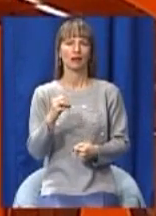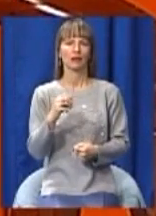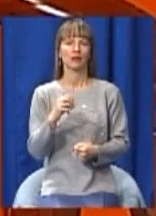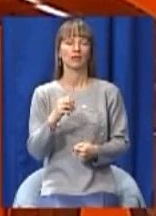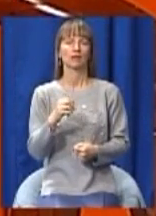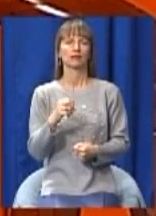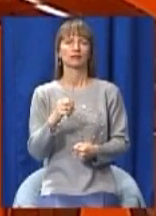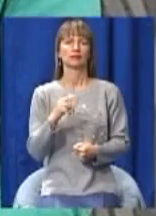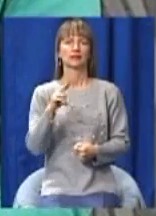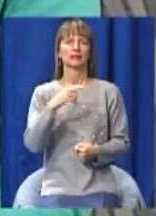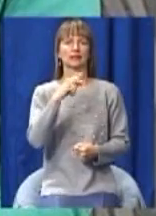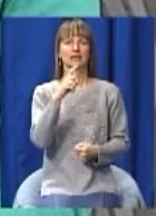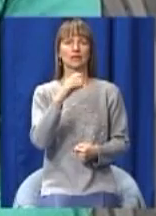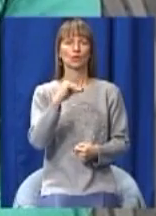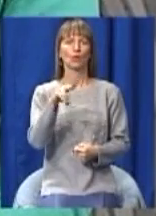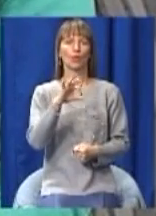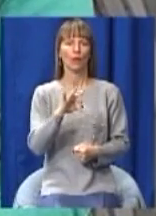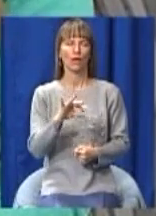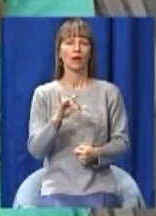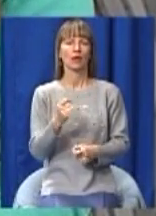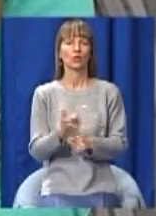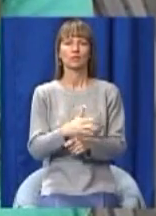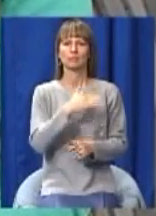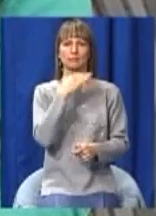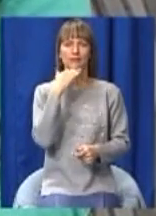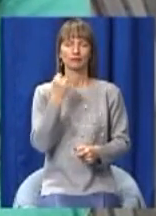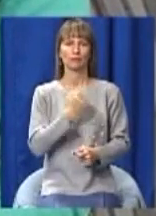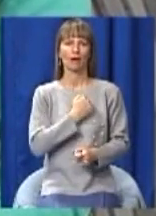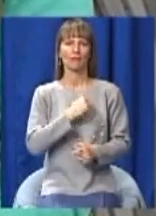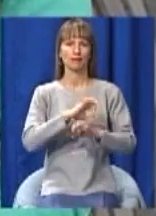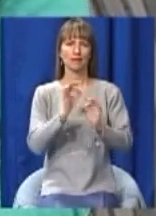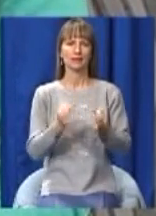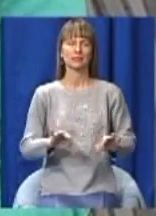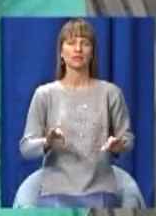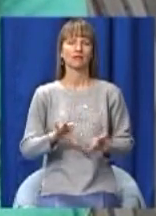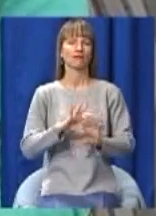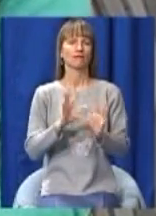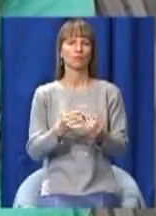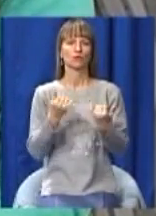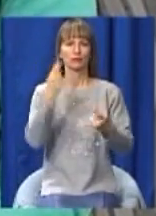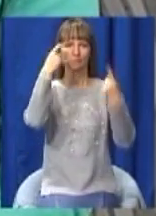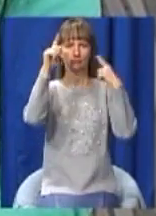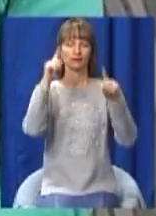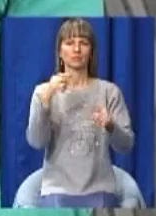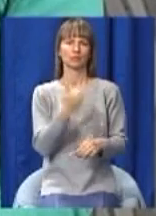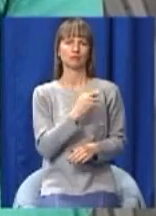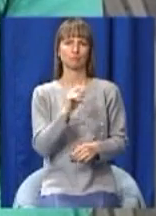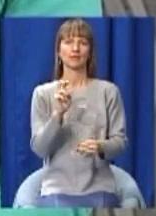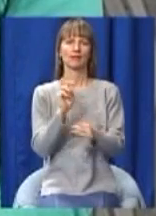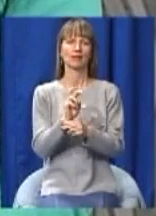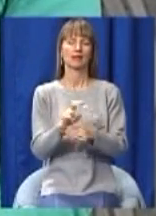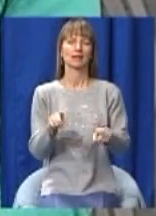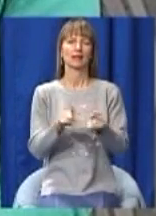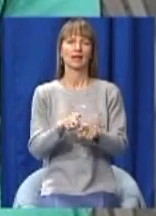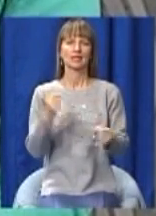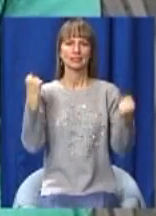там сюда и даже так и богатого боевых места в зале за 1 кв она придумана что хотела бы ты ведь виду ваты и пусть только